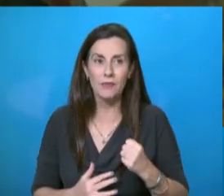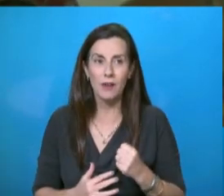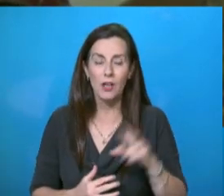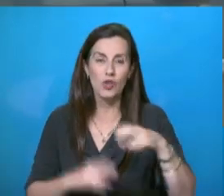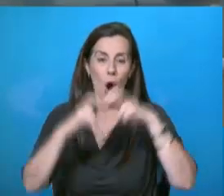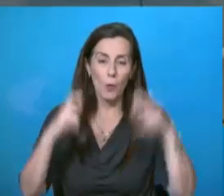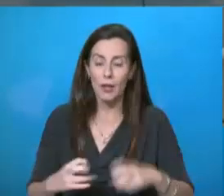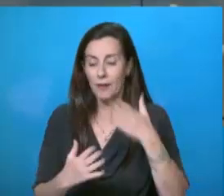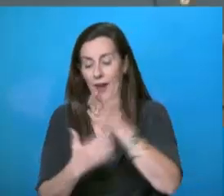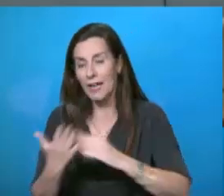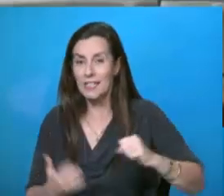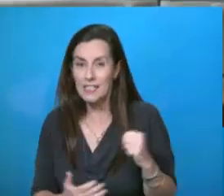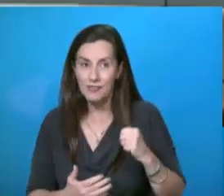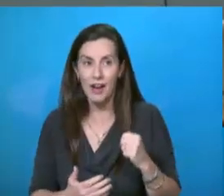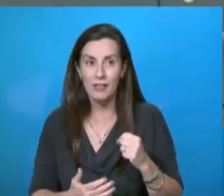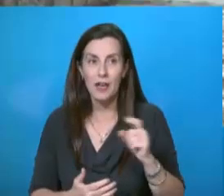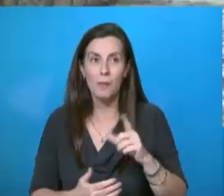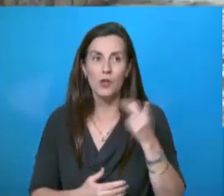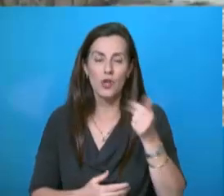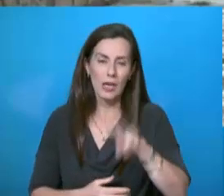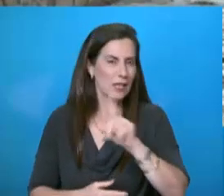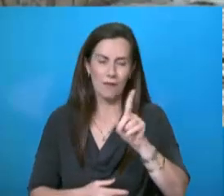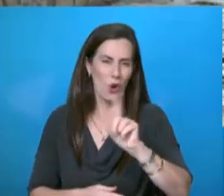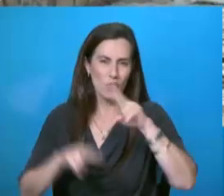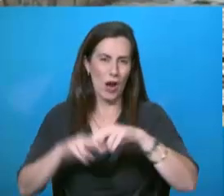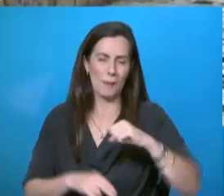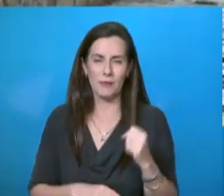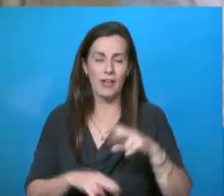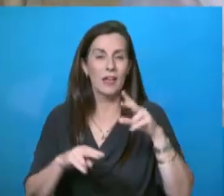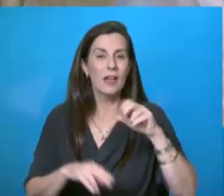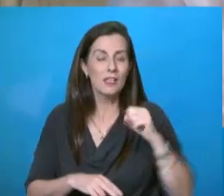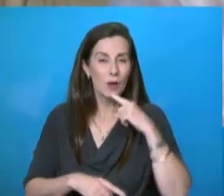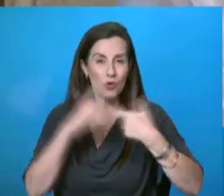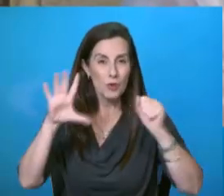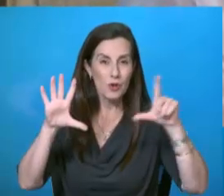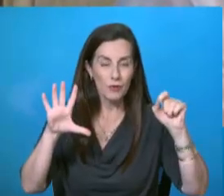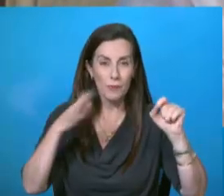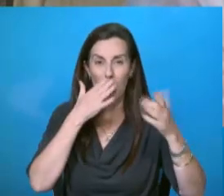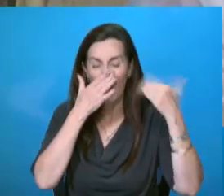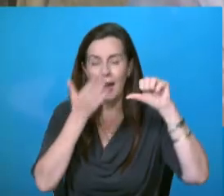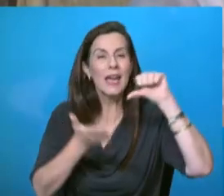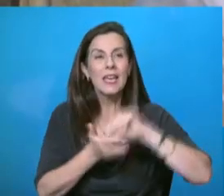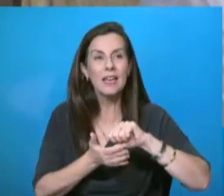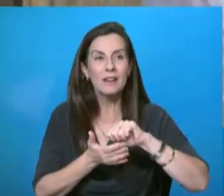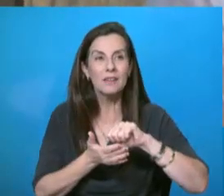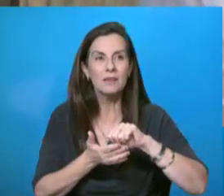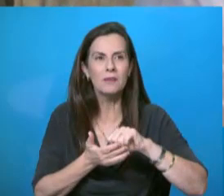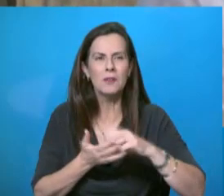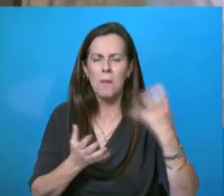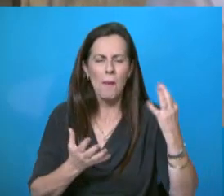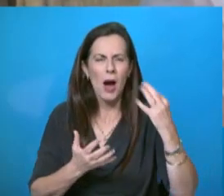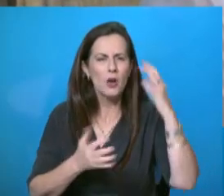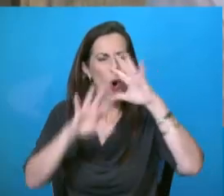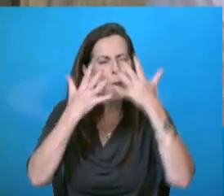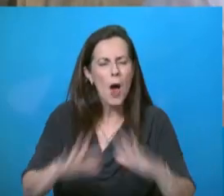עמותות, וחצי צפת, מי שעמיד, לא נשאר בצפת. צפת שבשנות ה-60 וה-70 המוקדמות הייתה העיר של בוהמה והרבה מאוד